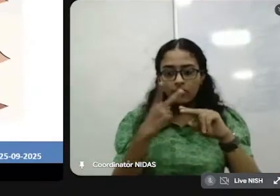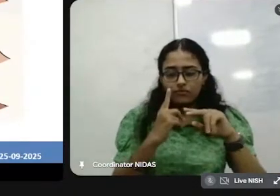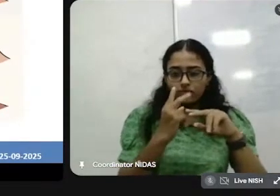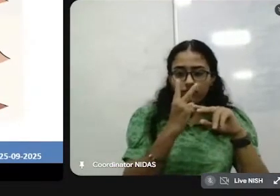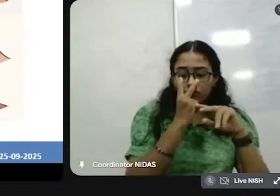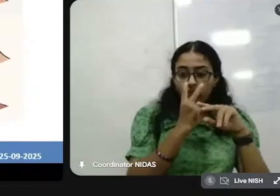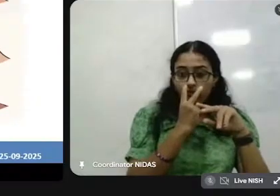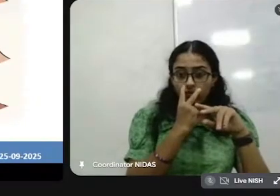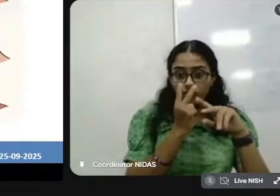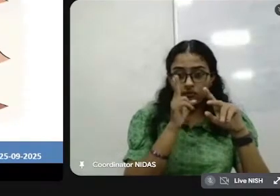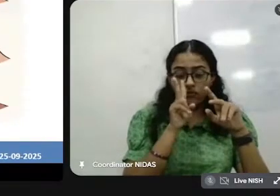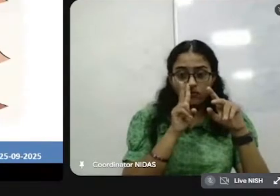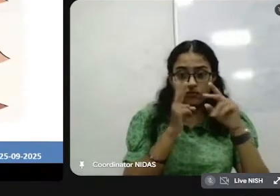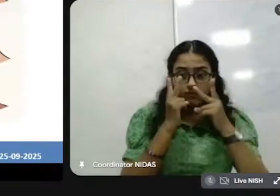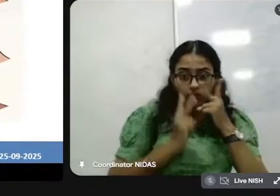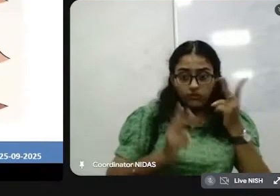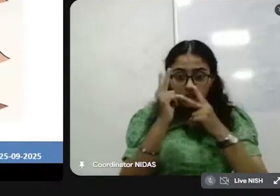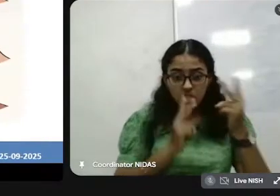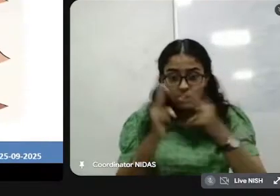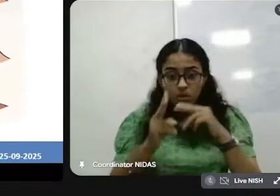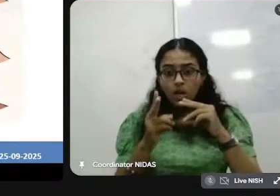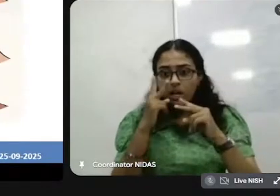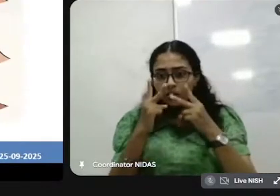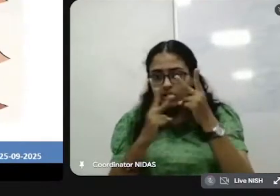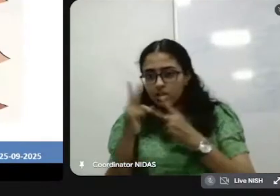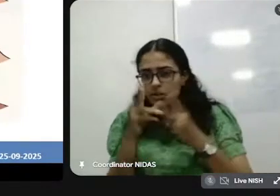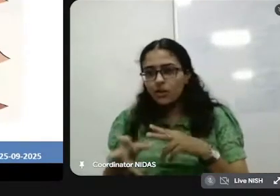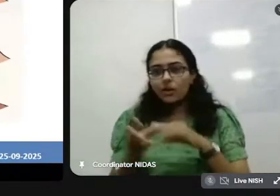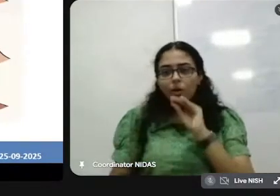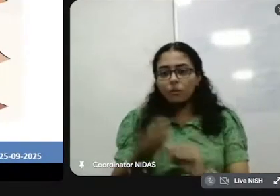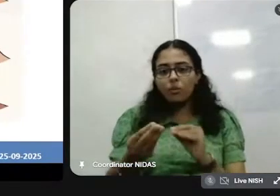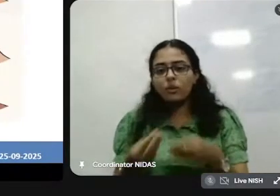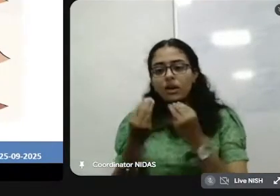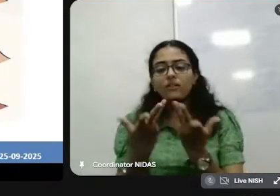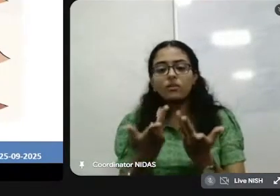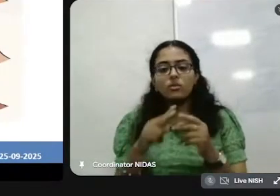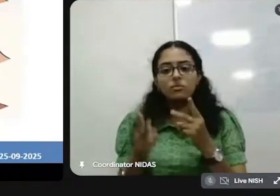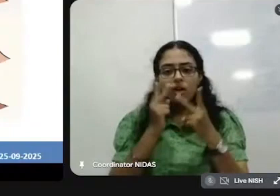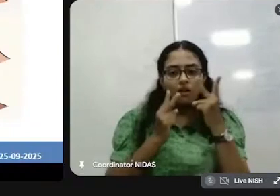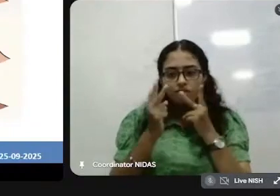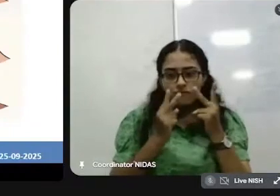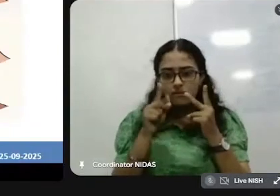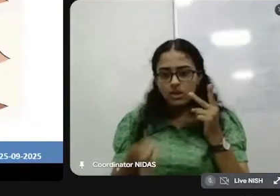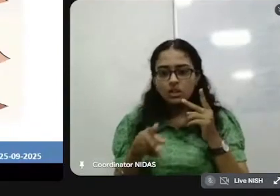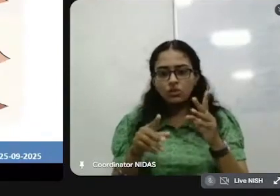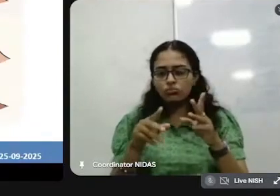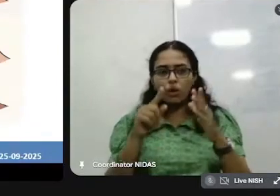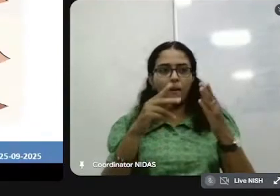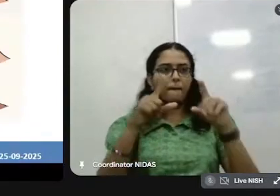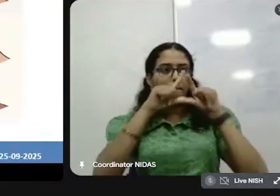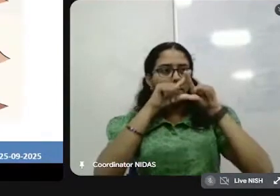കാഴ്ചപരമായിട്ടുള്ള ഗ്രഹണശേഷി കൂട്ടാൻ വേണ്ടിയിട്ട് നമുക്ക് പസിൽസും കാര്യങ്ങളൊക്കെ കൊടുക്കാനായിട്ട് പറ്റും. അതേപോലെ തന്നെ നമ്മൾ വരച്ചൊരു പടം, ഇപ്പൊ